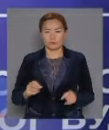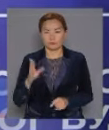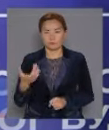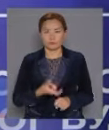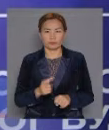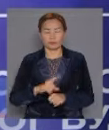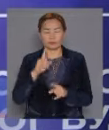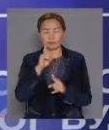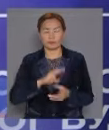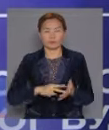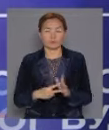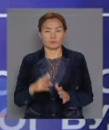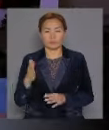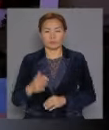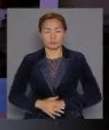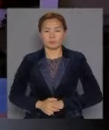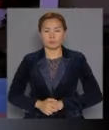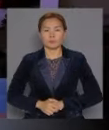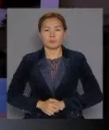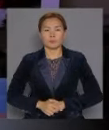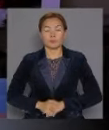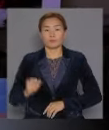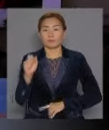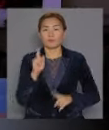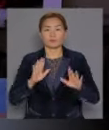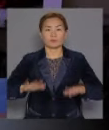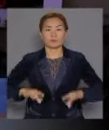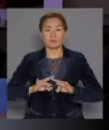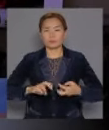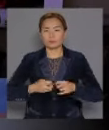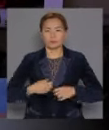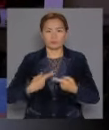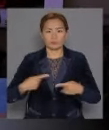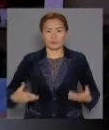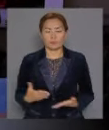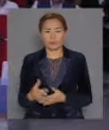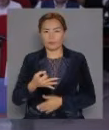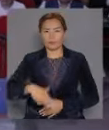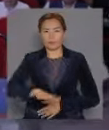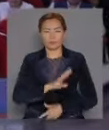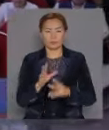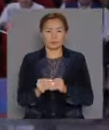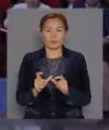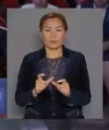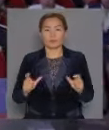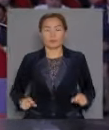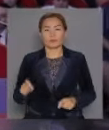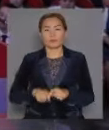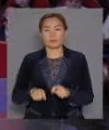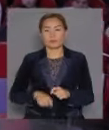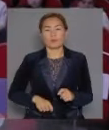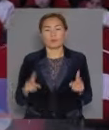өте тиімді жоба деп санаймыз. Тамыз кеңесінде айтылған мәселе көп, соның бірі облыстың барлық мектептерінде жүргізіліп